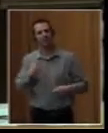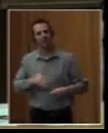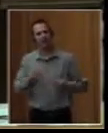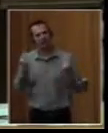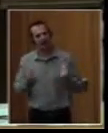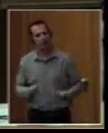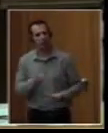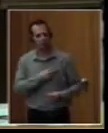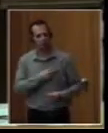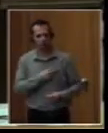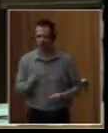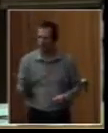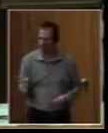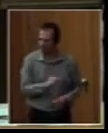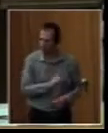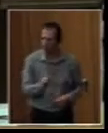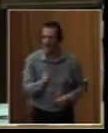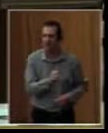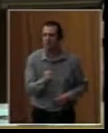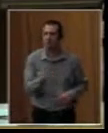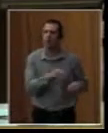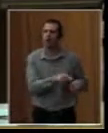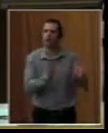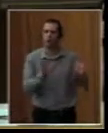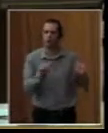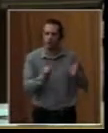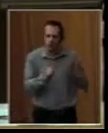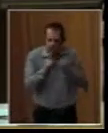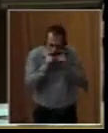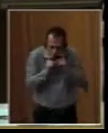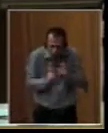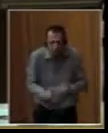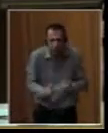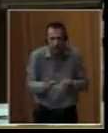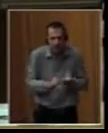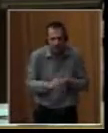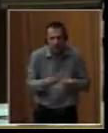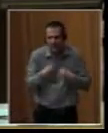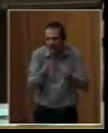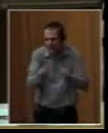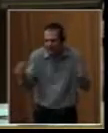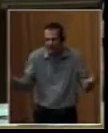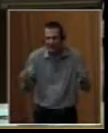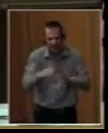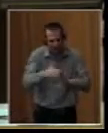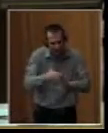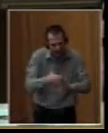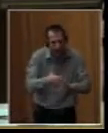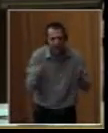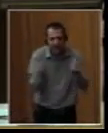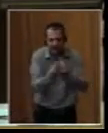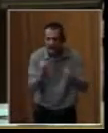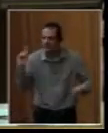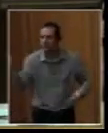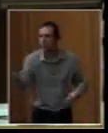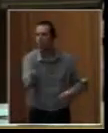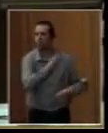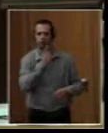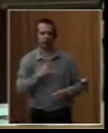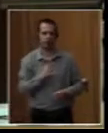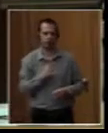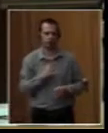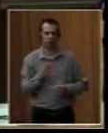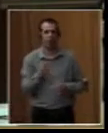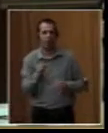πρακτικών αποτελεί υποχρέωση, όπως και της προσφοράς υπηρεσιών κατάλληλα προσαρμοσμένων στις ανάγκες όλου του πληθυσμού, δίχως